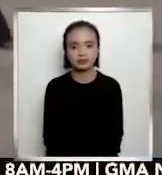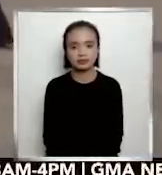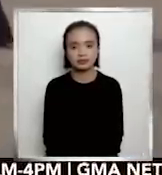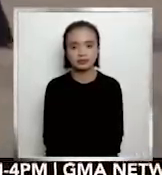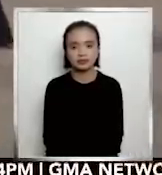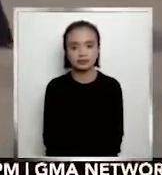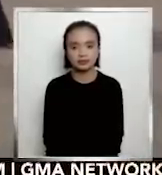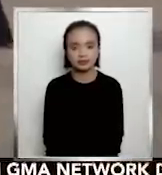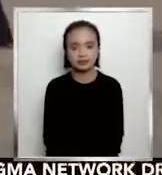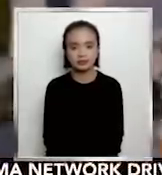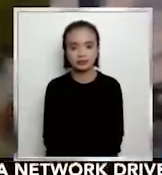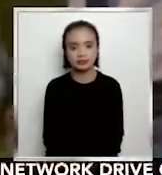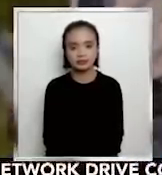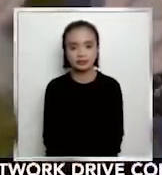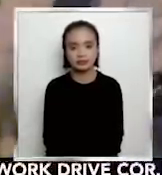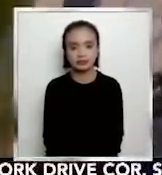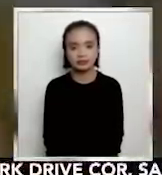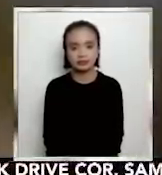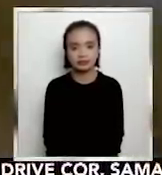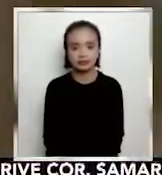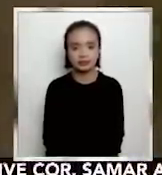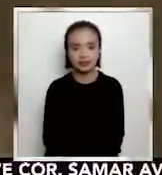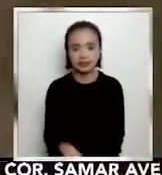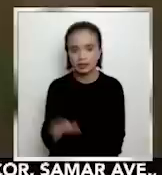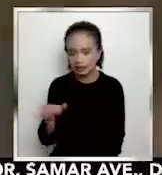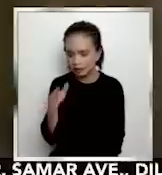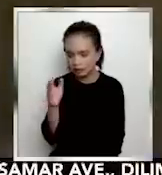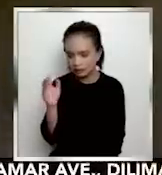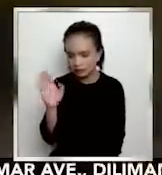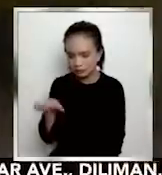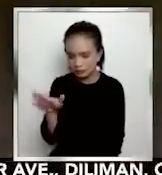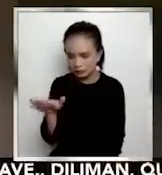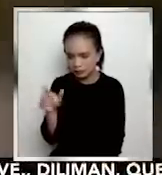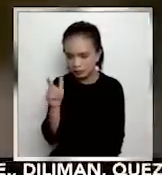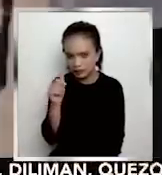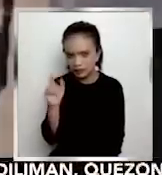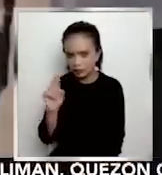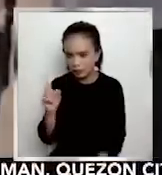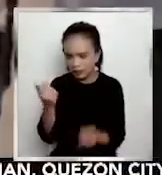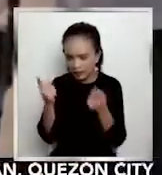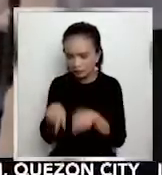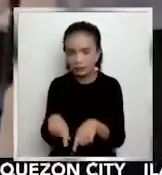Miss, okay lang mo ba kayo? Ano ang nangyari sa inyo? Goosebumps!